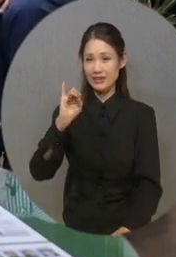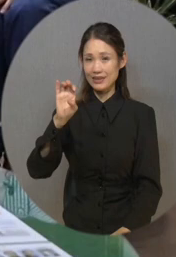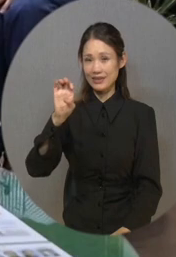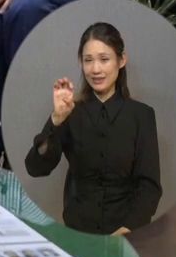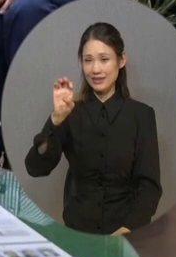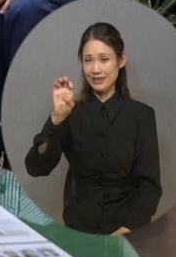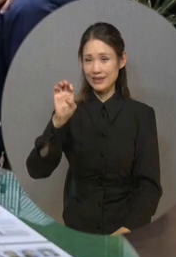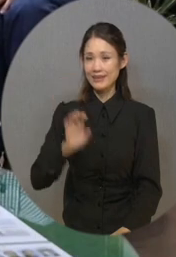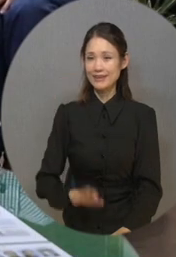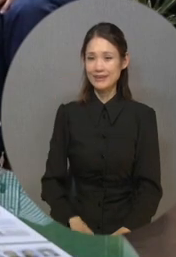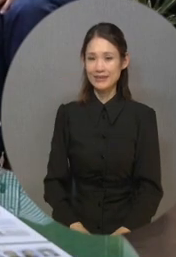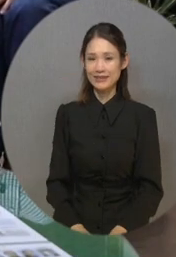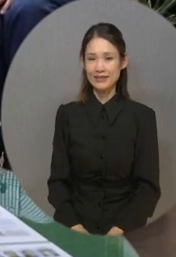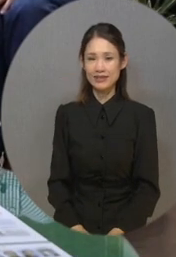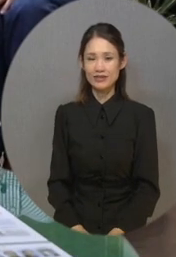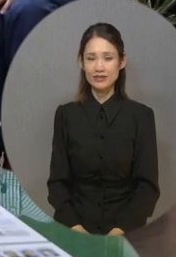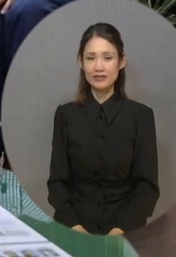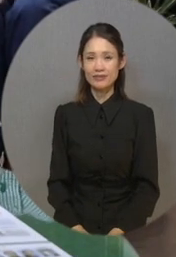BIE.